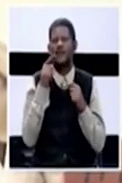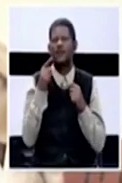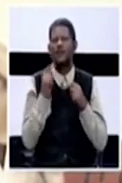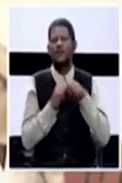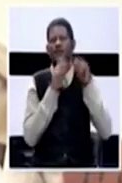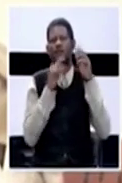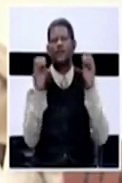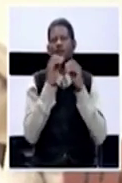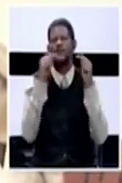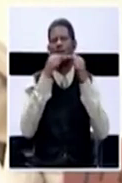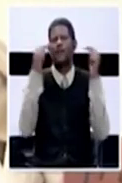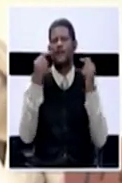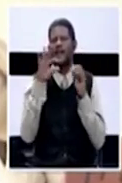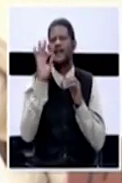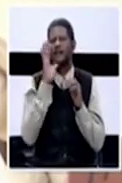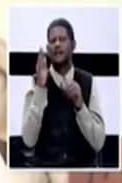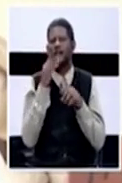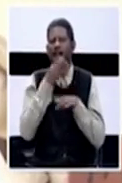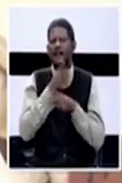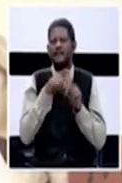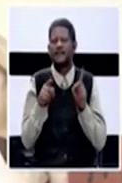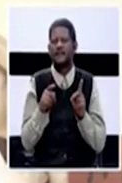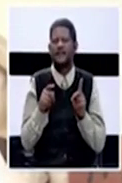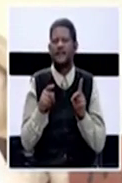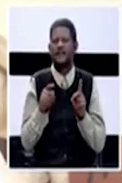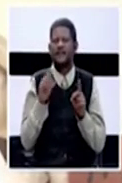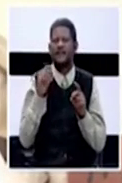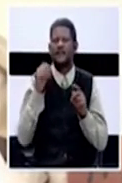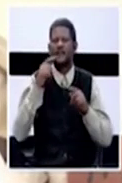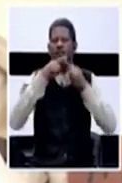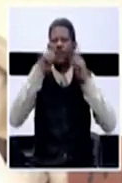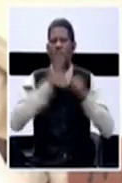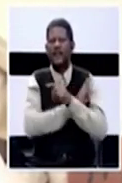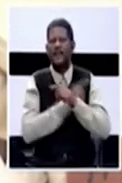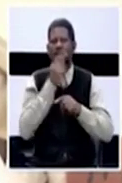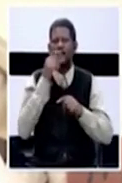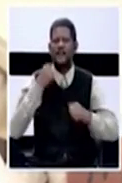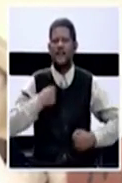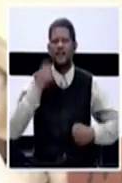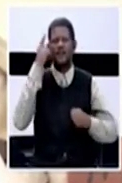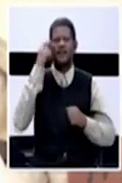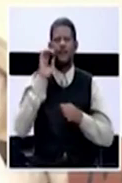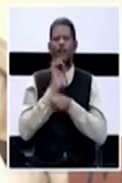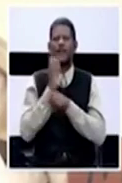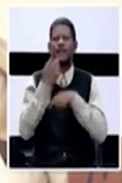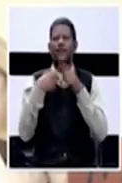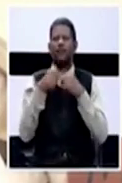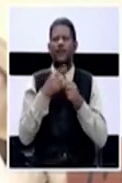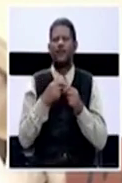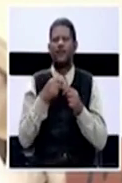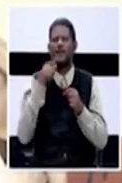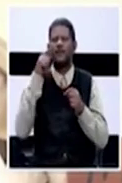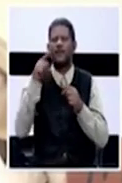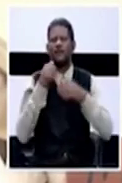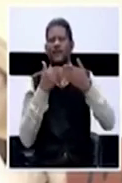ወይ ተፃውዒ ይረኸብናን ድሓር ግን ናይ ሰራዊት ትግራይ ፍሩይ ሓይሊ ብመንኪና መፅኡ ኣብኡ ናብቲ